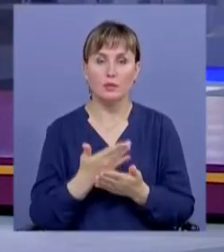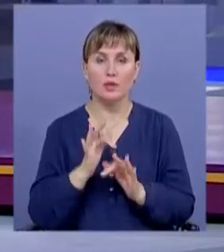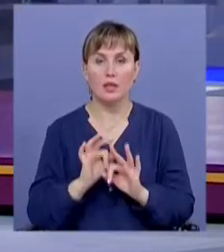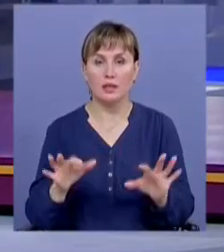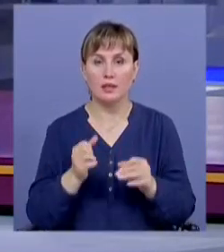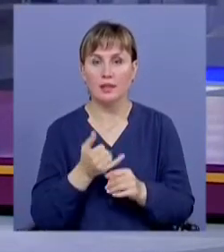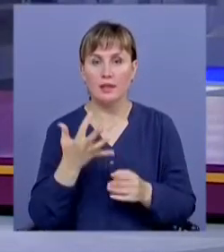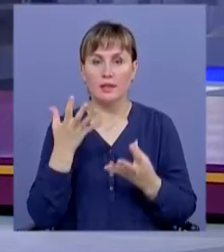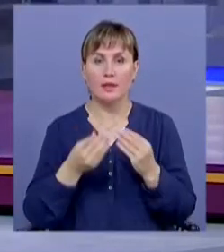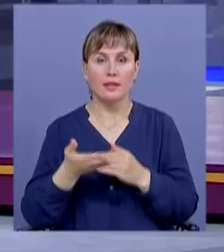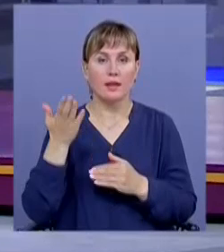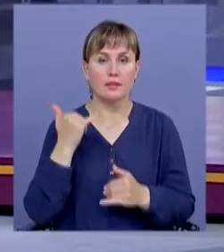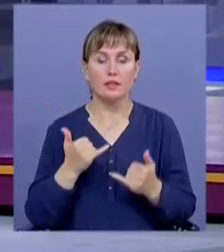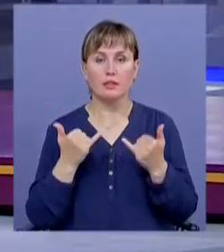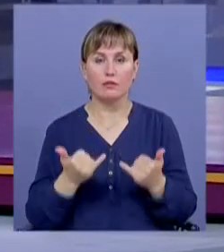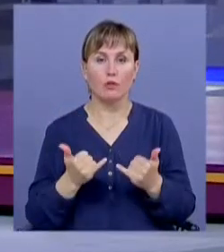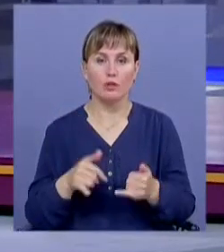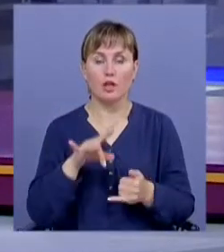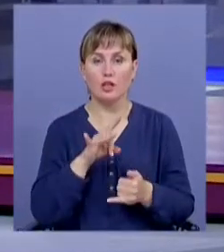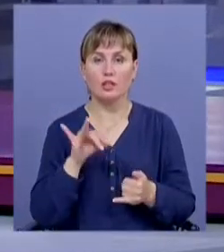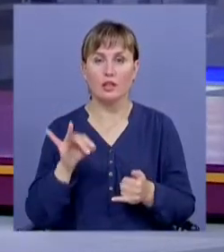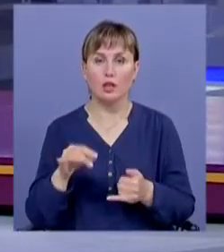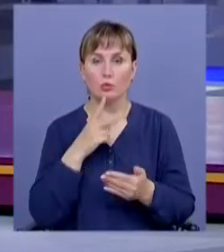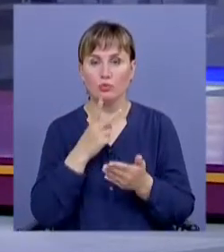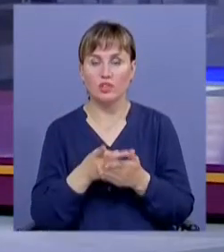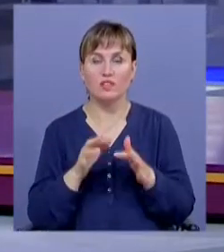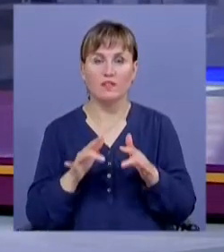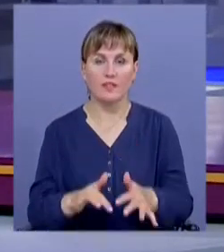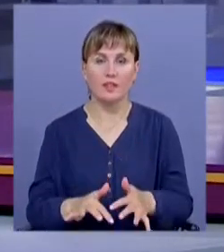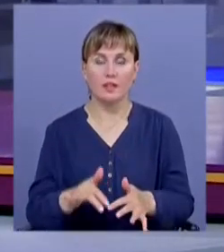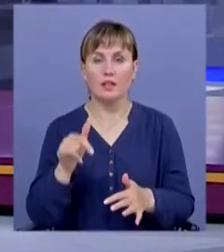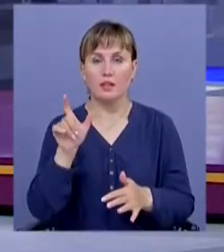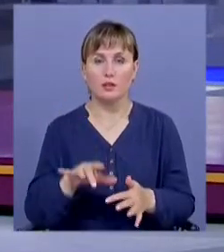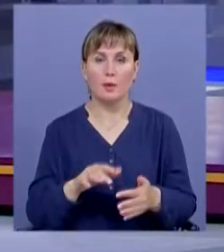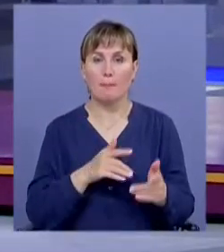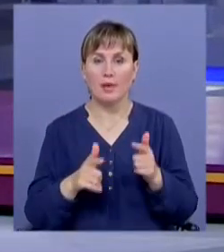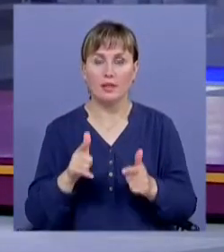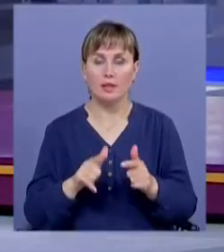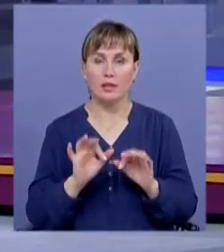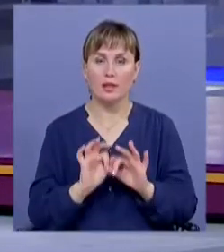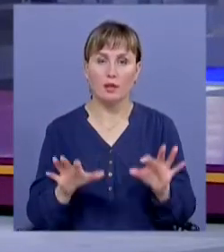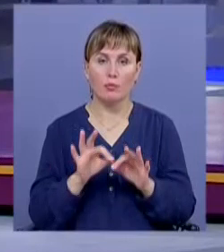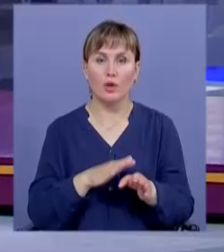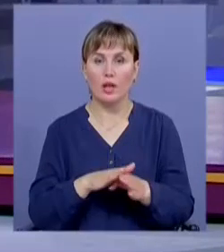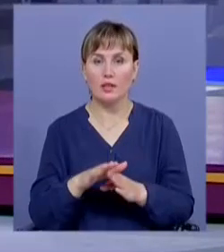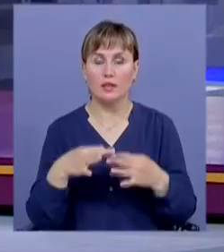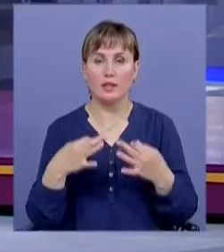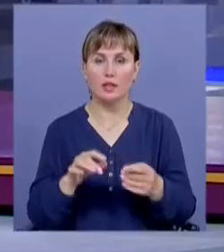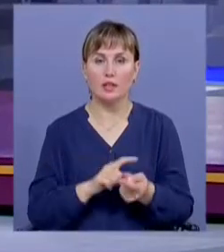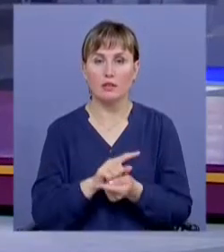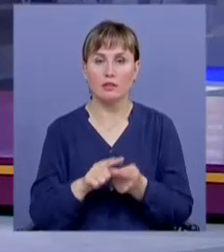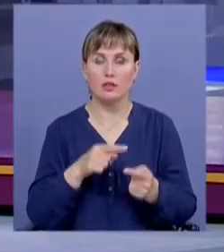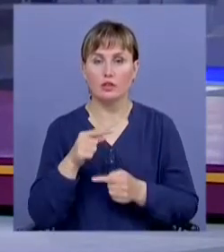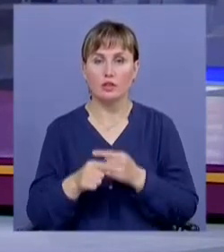презентовали несколько дней назад, а сегодня Рашид Ильясов увидел ее в деле. Мой коллега подготовил обзор по реализации транспортной реформы